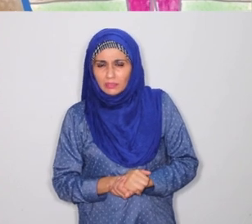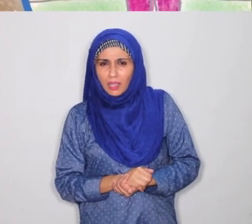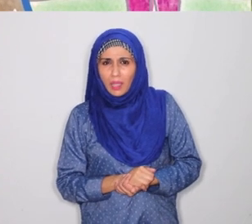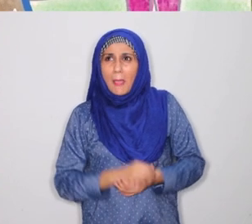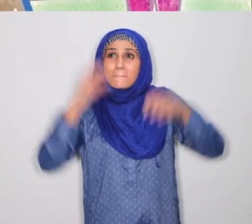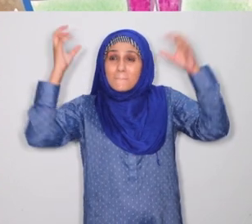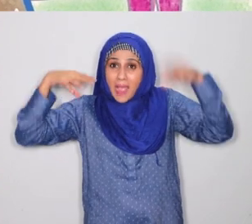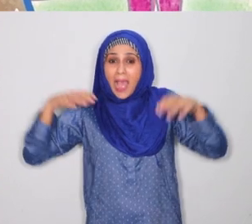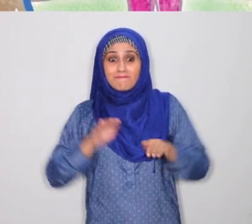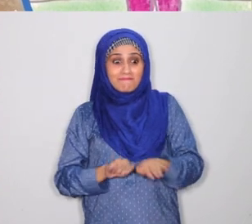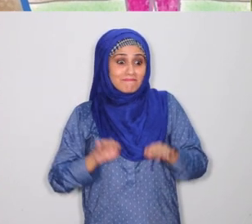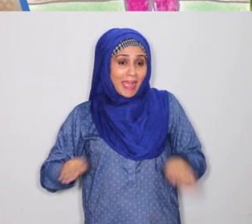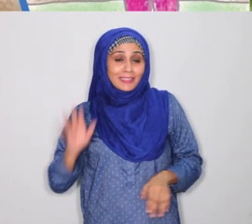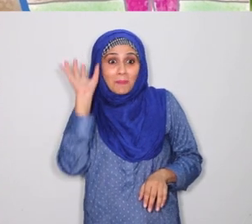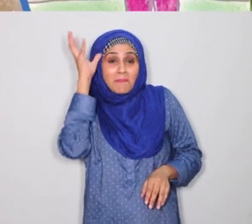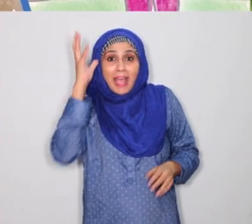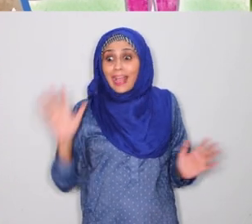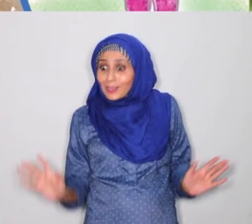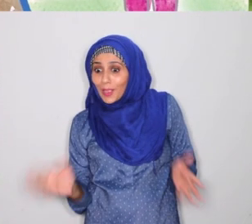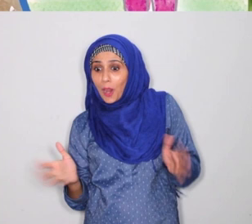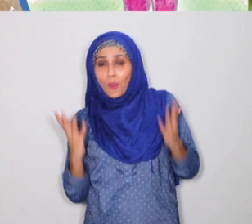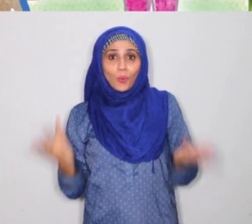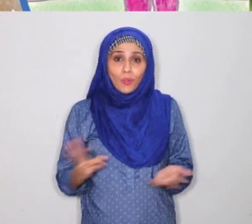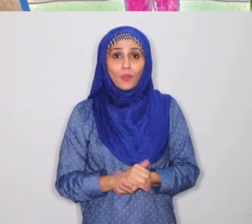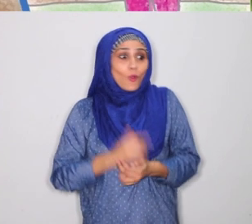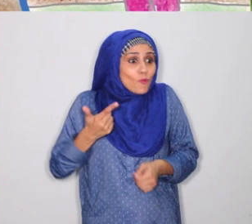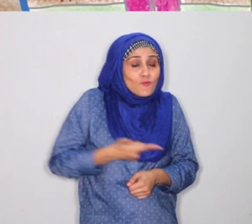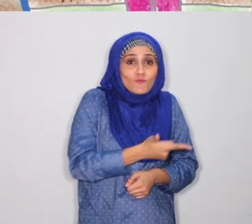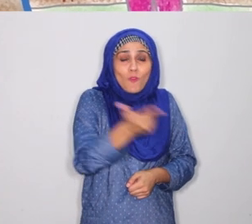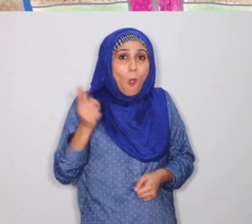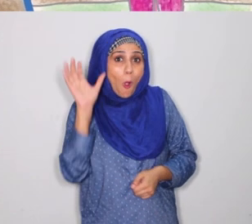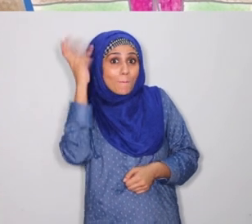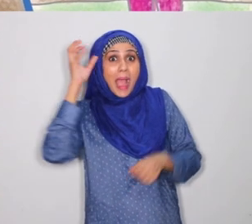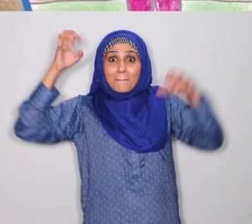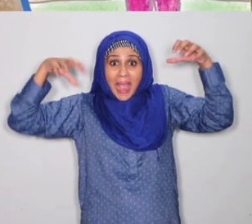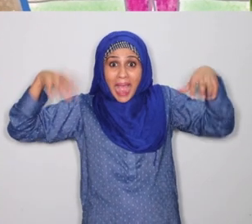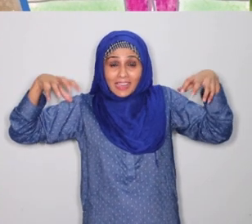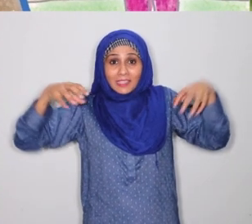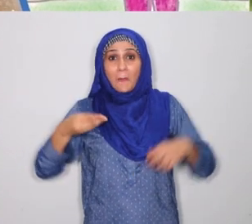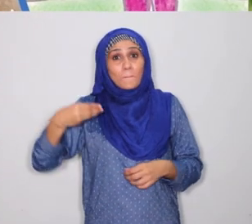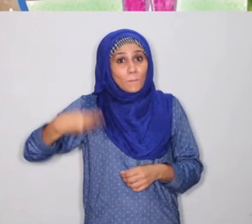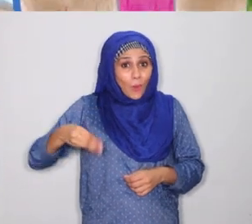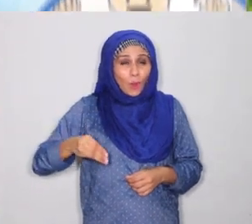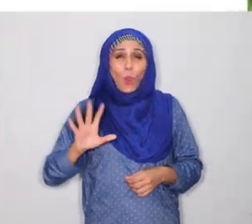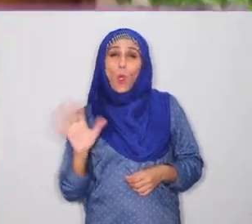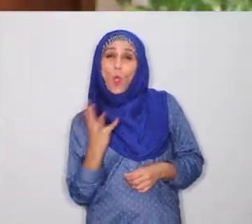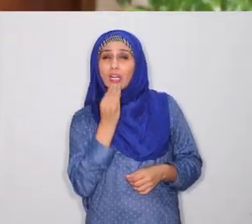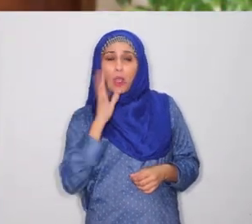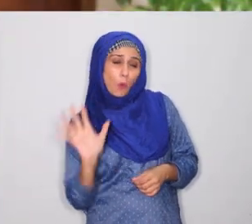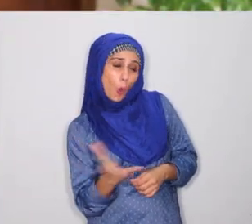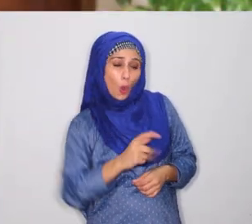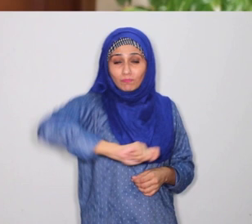बच्चे किस तरह खेलते हैं? लोग मेरा मजा लेने के लिए पकौड़े और मजे मजे के खाने खाते हैं।